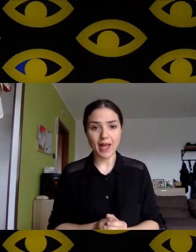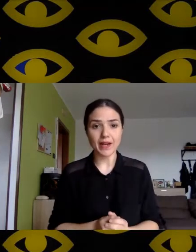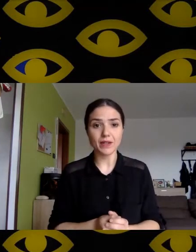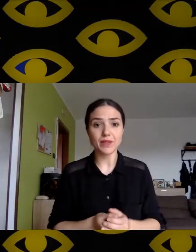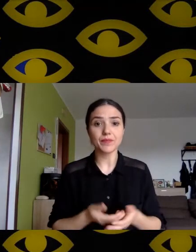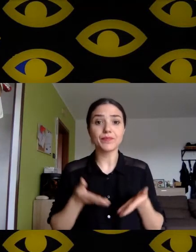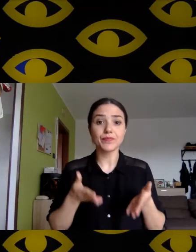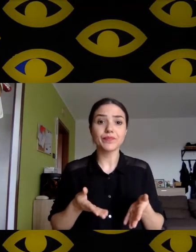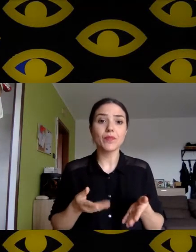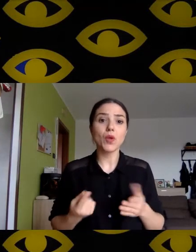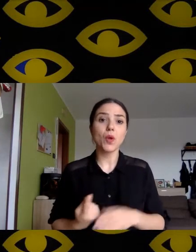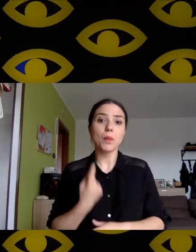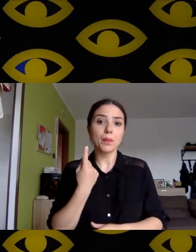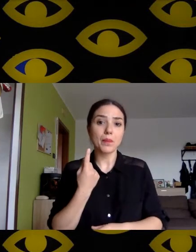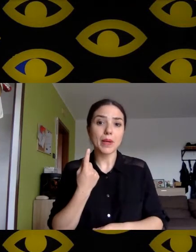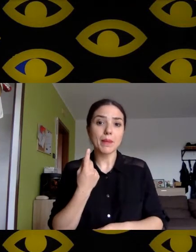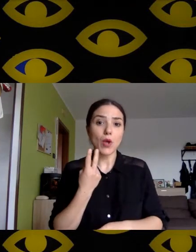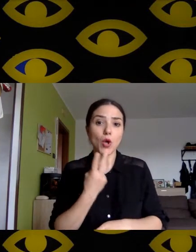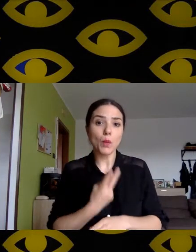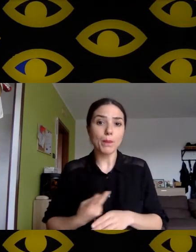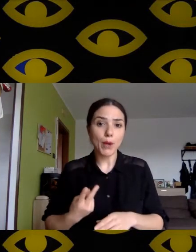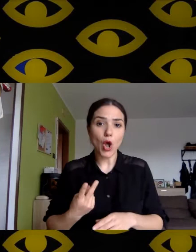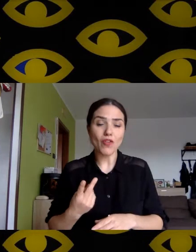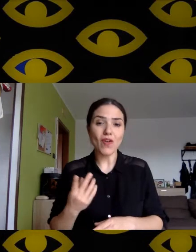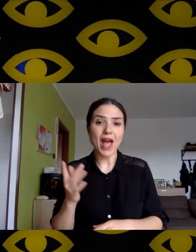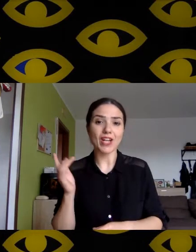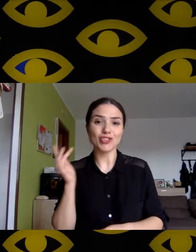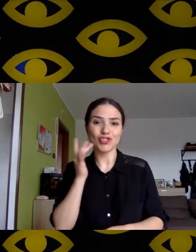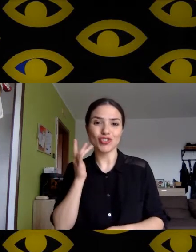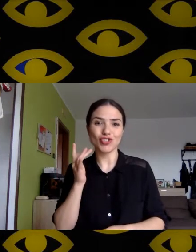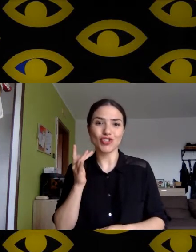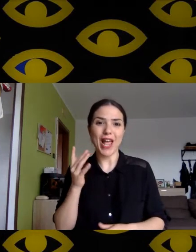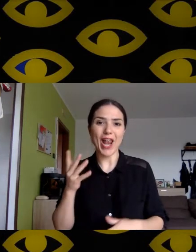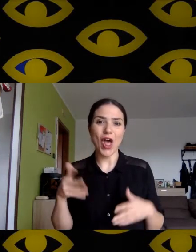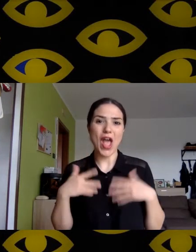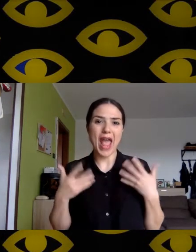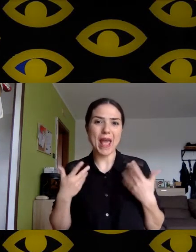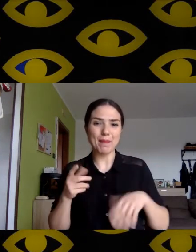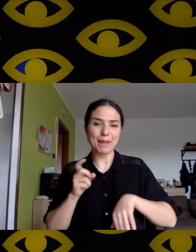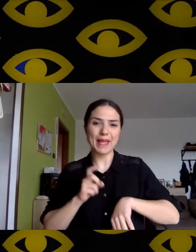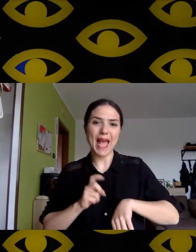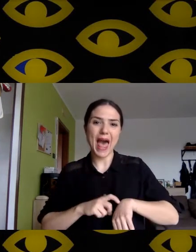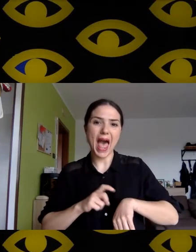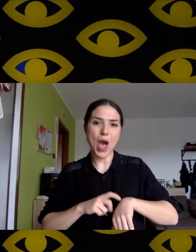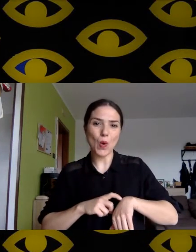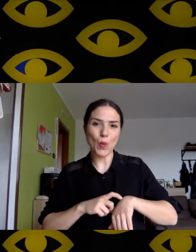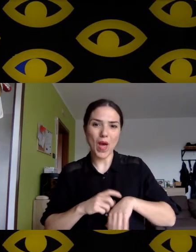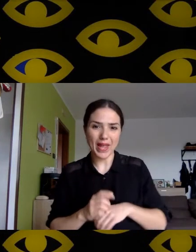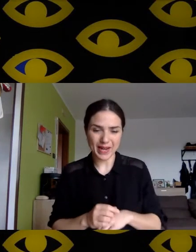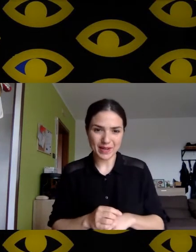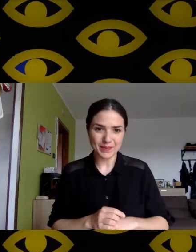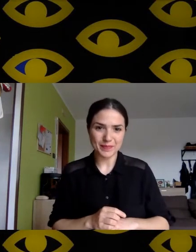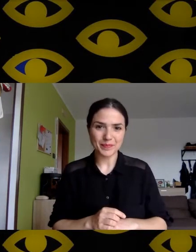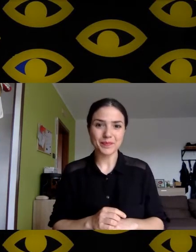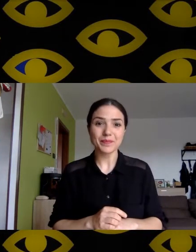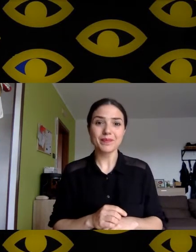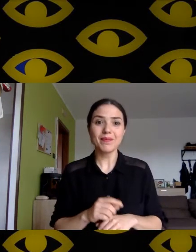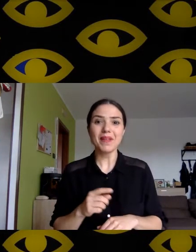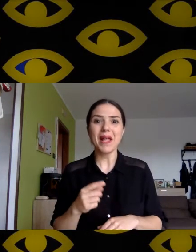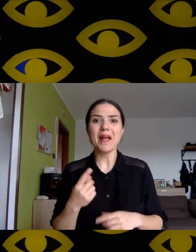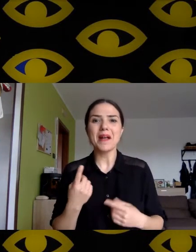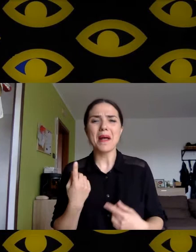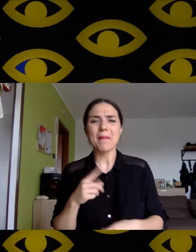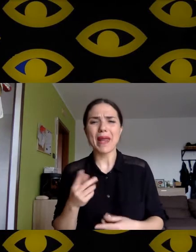Questo tentativo di fare questo Yellow Happy Hour anche in lingua dei segni è un modo per cercare di cominciare a coinvolgere sempre più